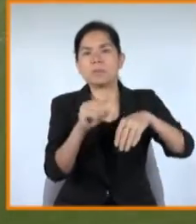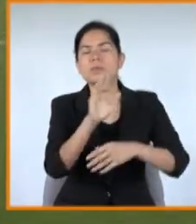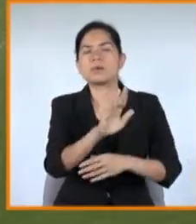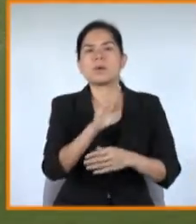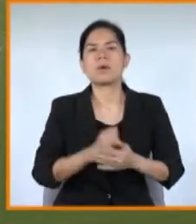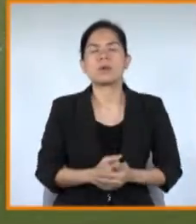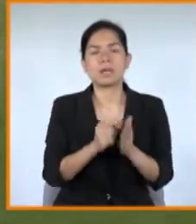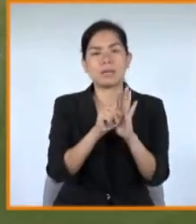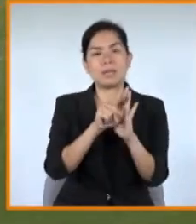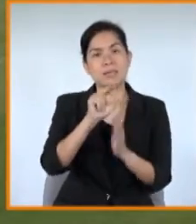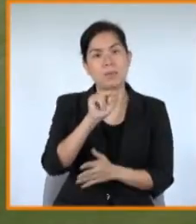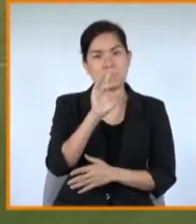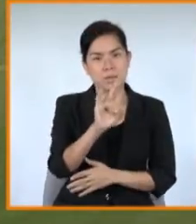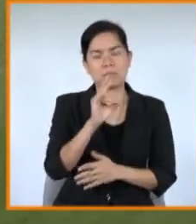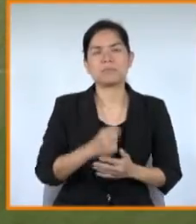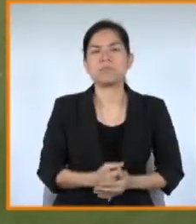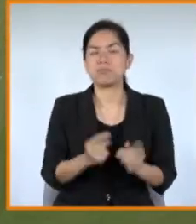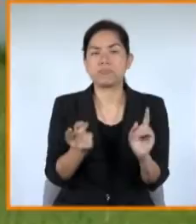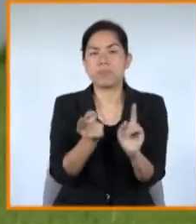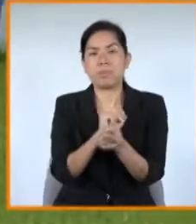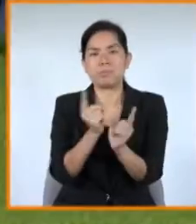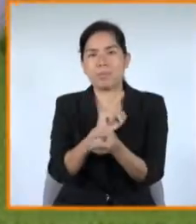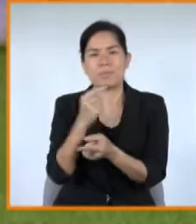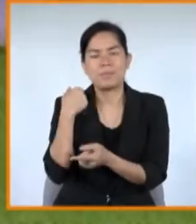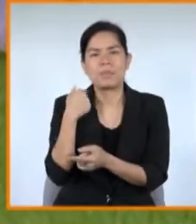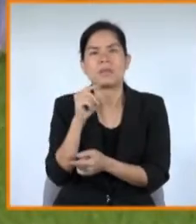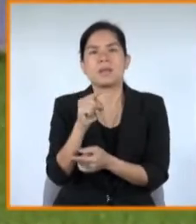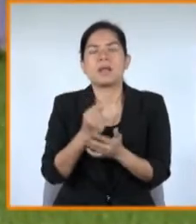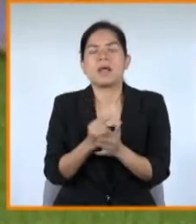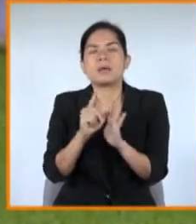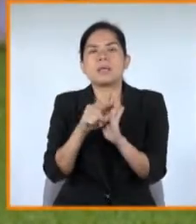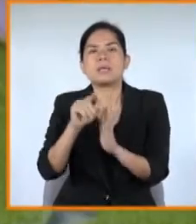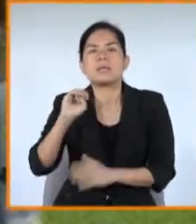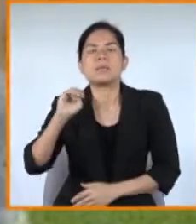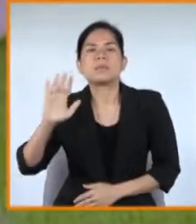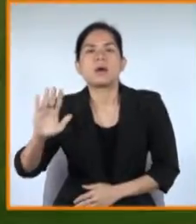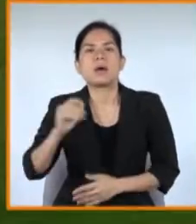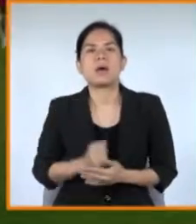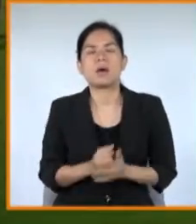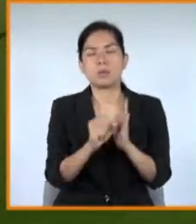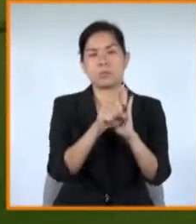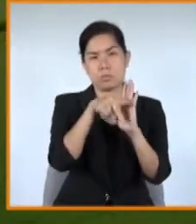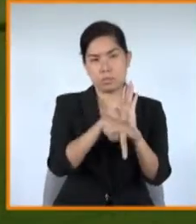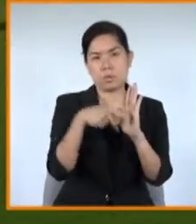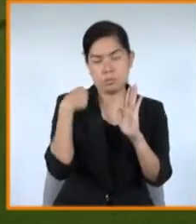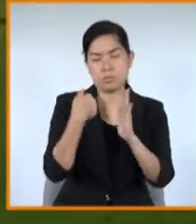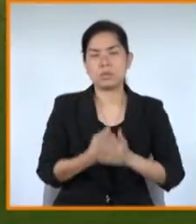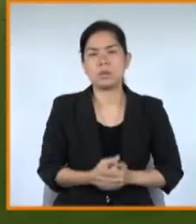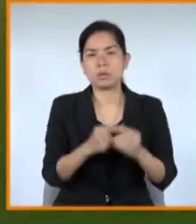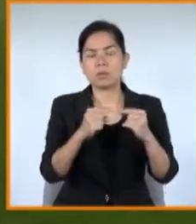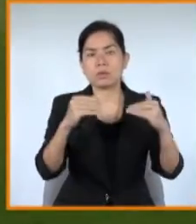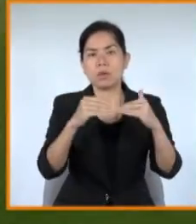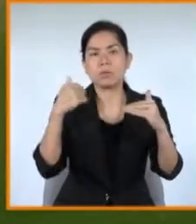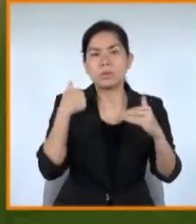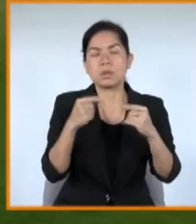แปลเข้าไปนาทีที่37นะครับเกมนี้พลิกไปพลิกมาจริงๆครับแต่ว่านาทีที่45ครับสุพรรณบุรีทีมเดือนตีเสมอสำเร็จเช่นเดียวกันนะครับจาก